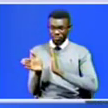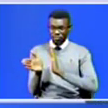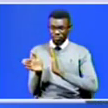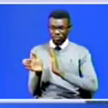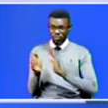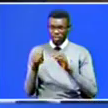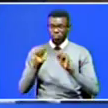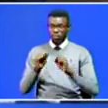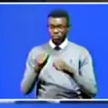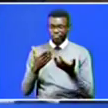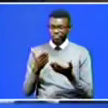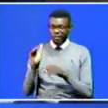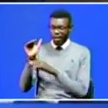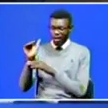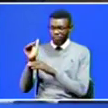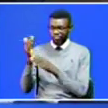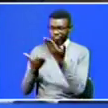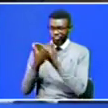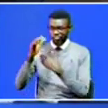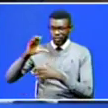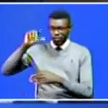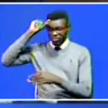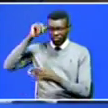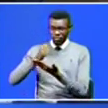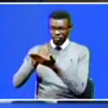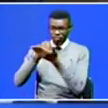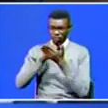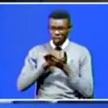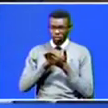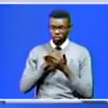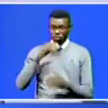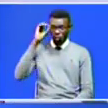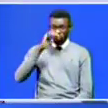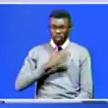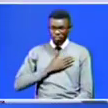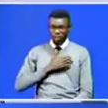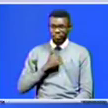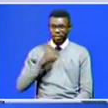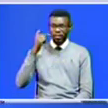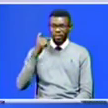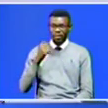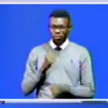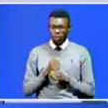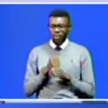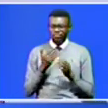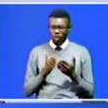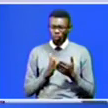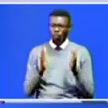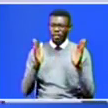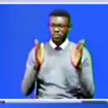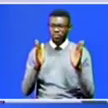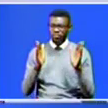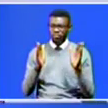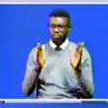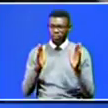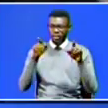from Malaysia County Government au ni vile watatusaidia. Mimi nimeona kwa maoni yangu na kwamba iko na uwazi na kuna mwelekeo na iko wazi kwa